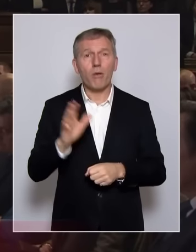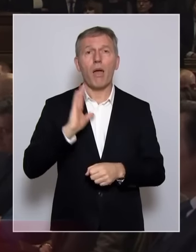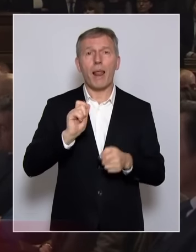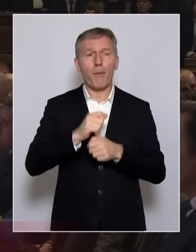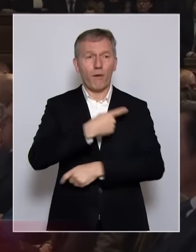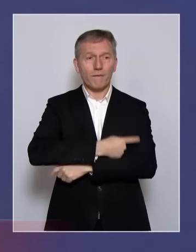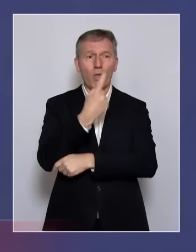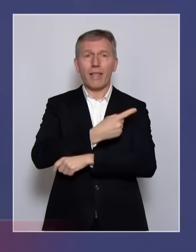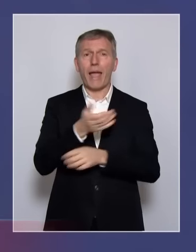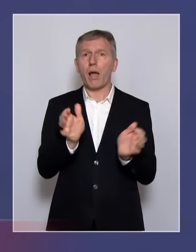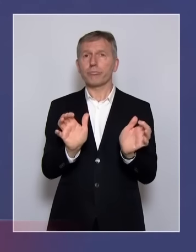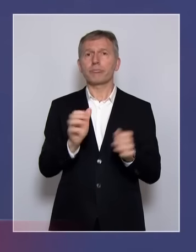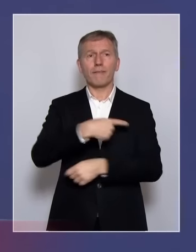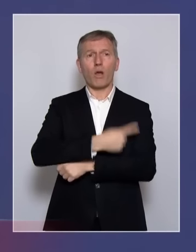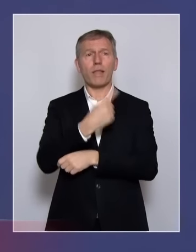extérieures.